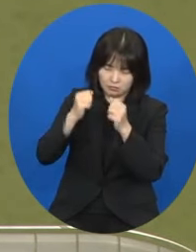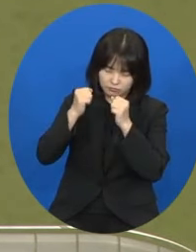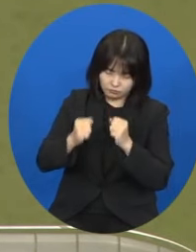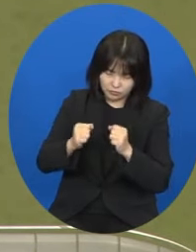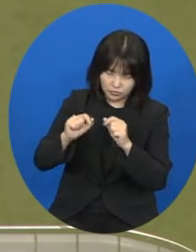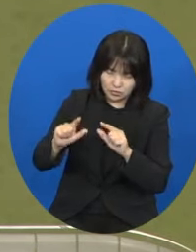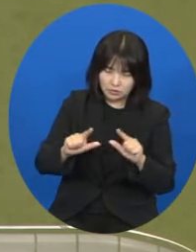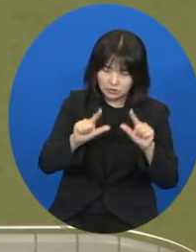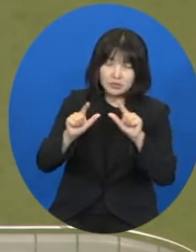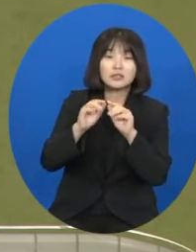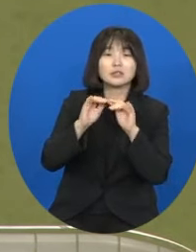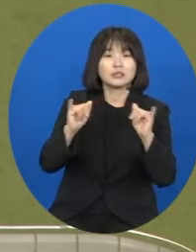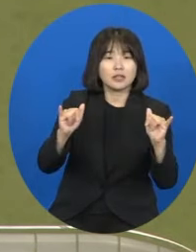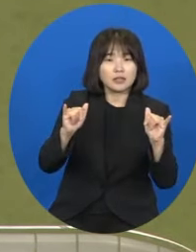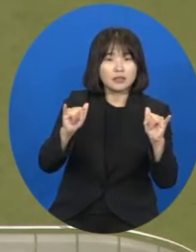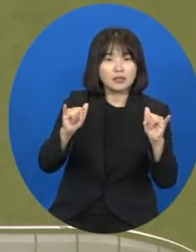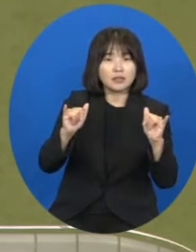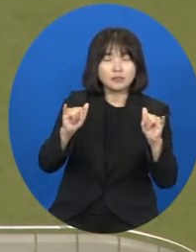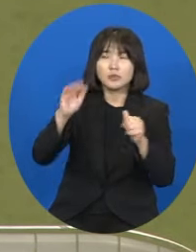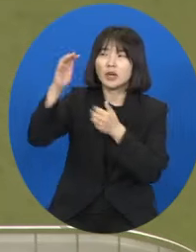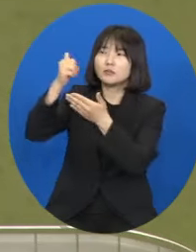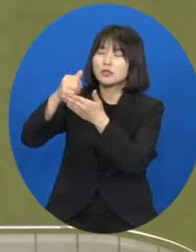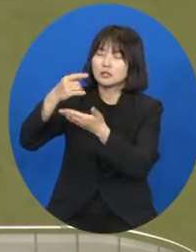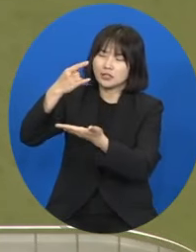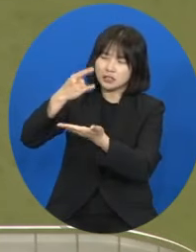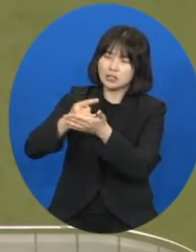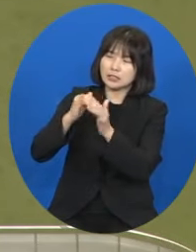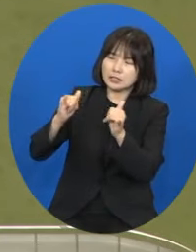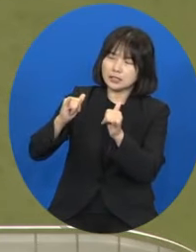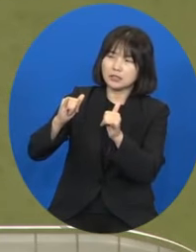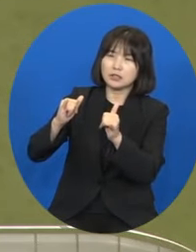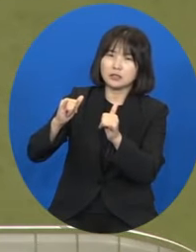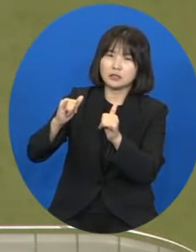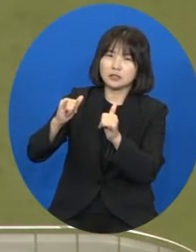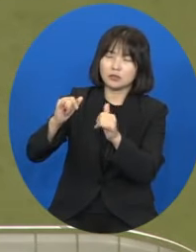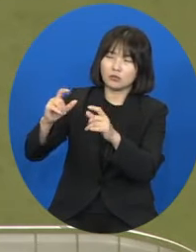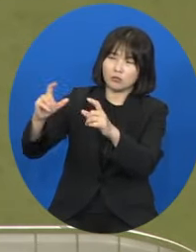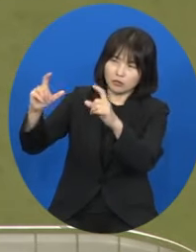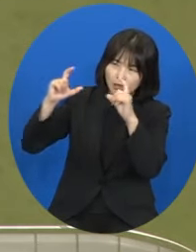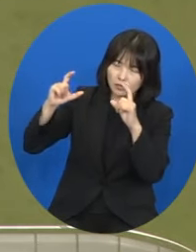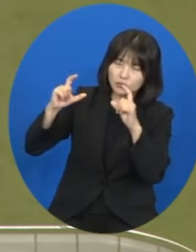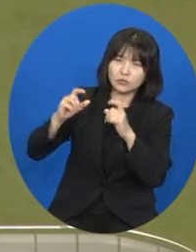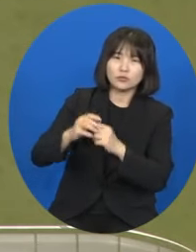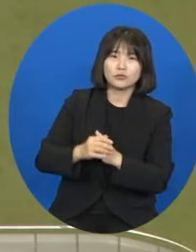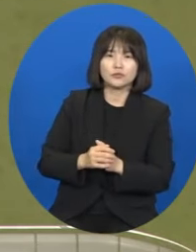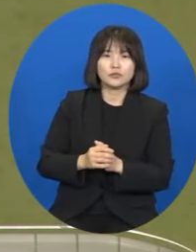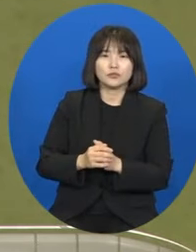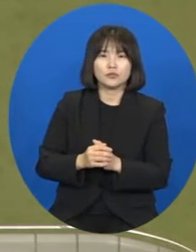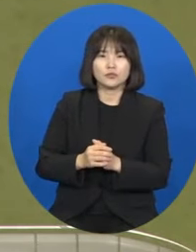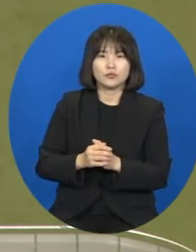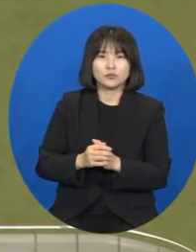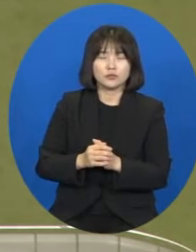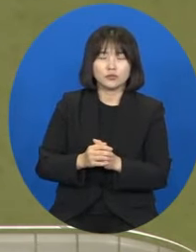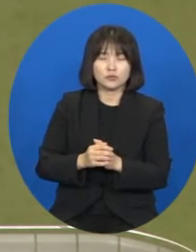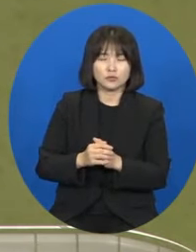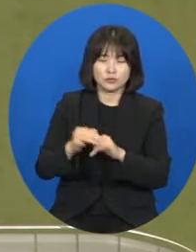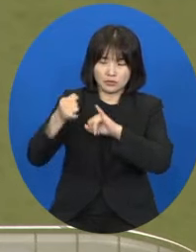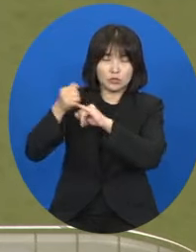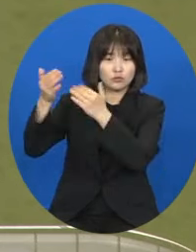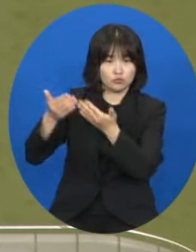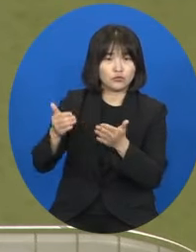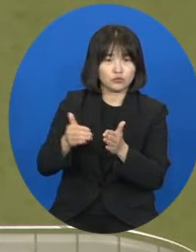바로 그 사람은 하나님께서 의인이라고 칭하시면서 다시는 부끄러움을 당하지 않도록 분명히 약속해 주셨습니다. 이